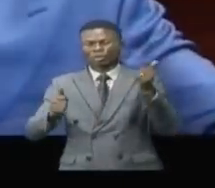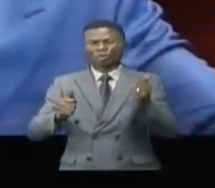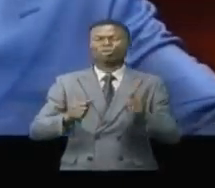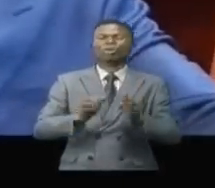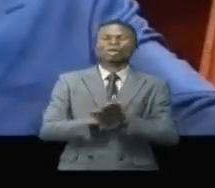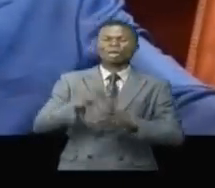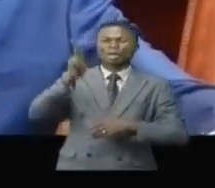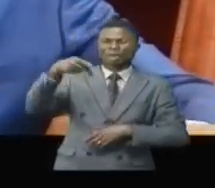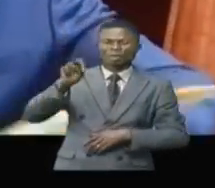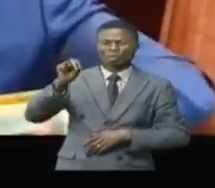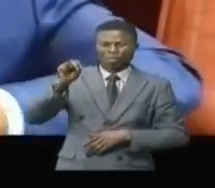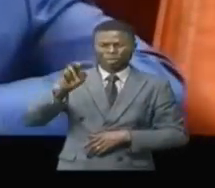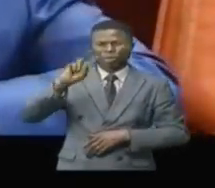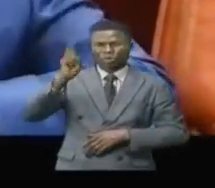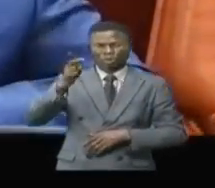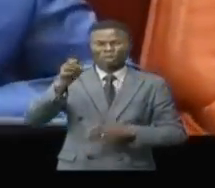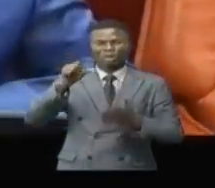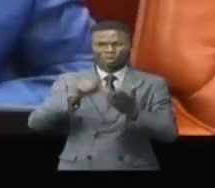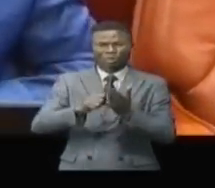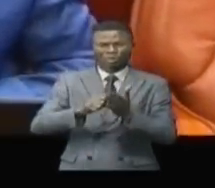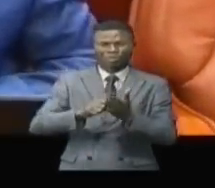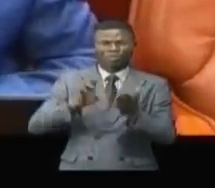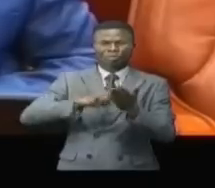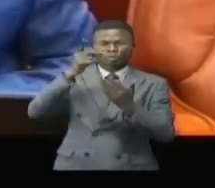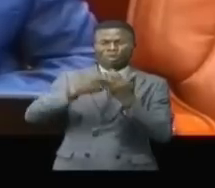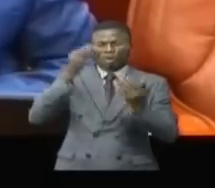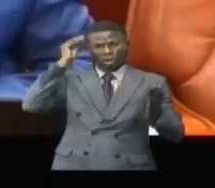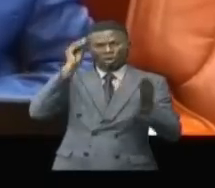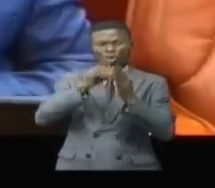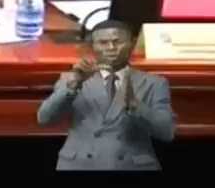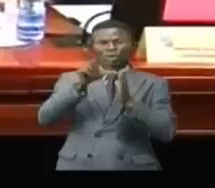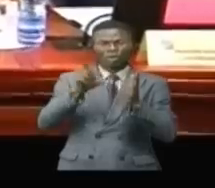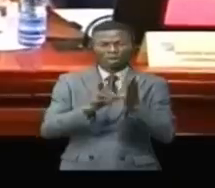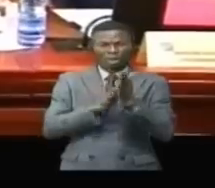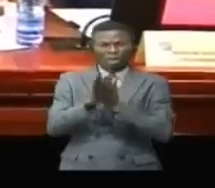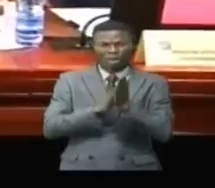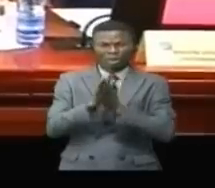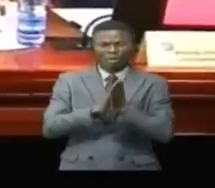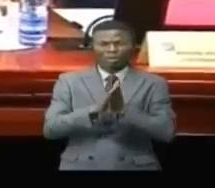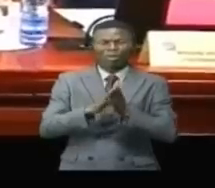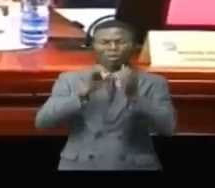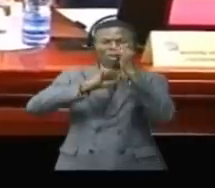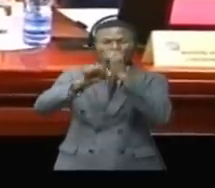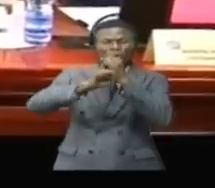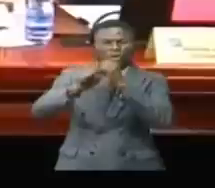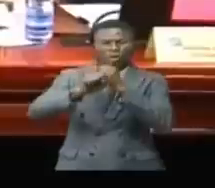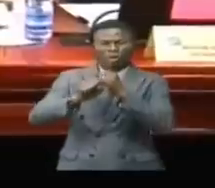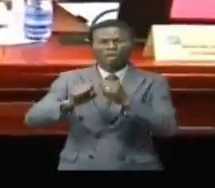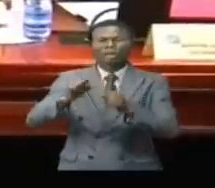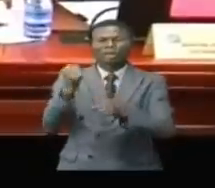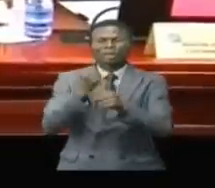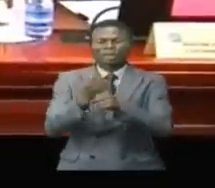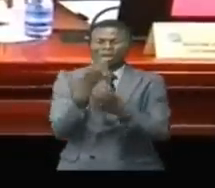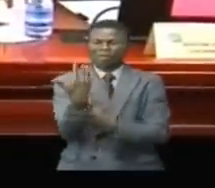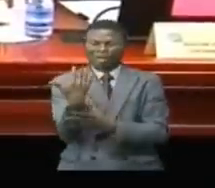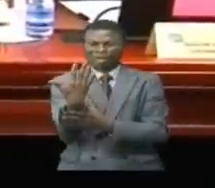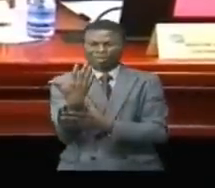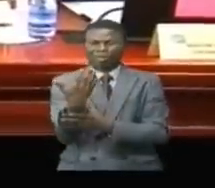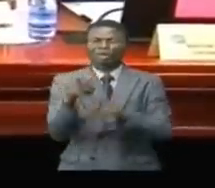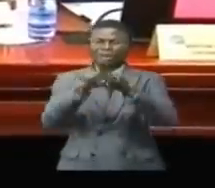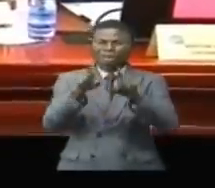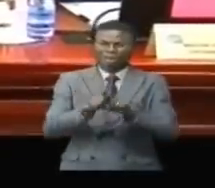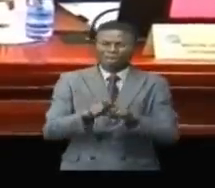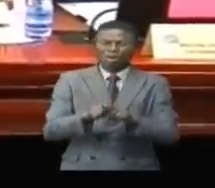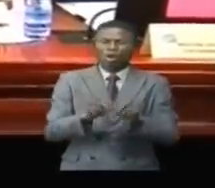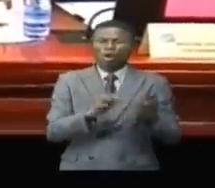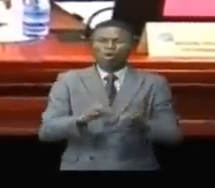Le second se rapporte au projet d'ordonnance-loi relative à la promotion de l'artisanat. Il édicte les